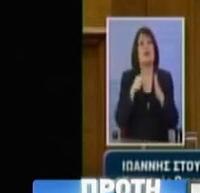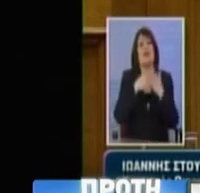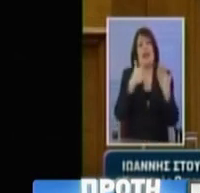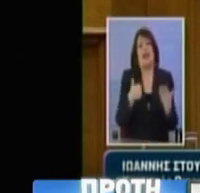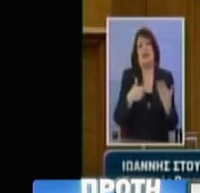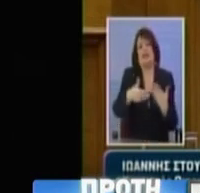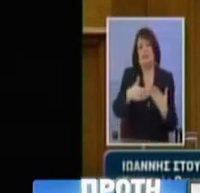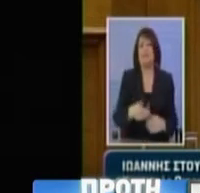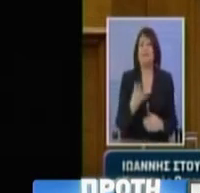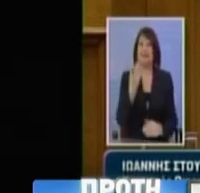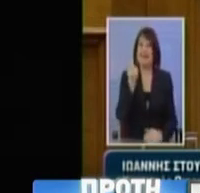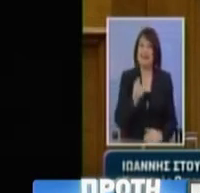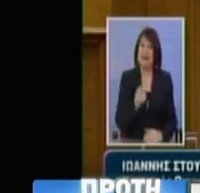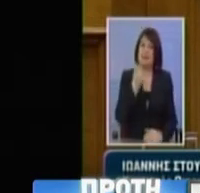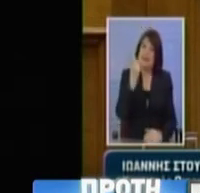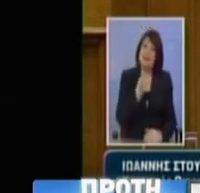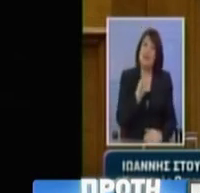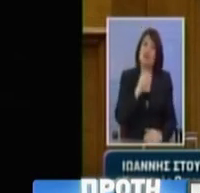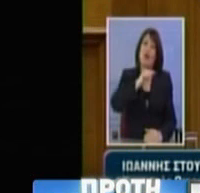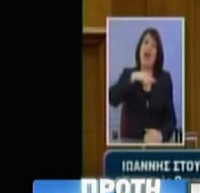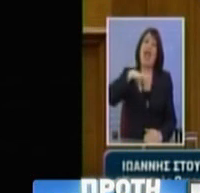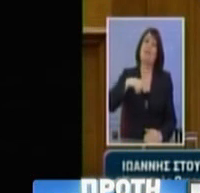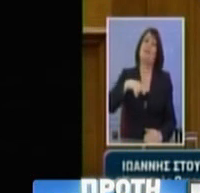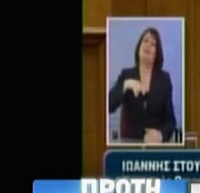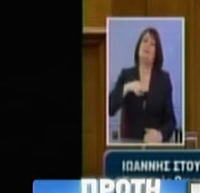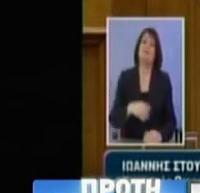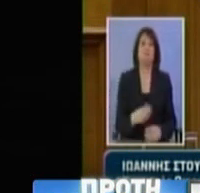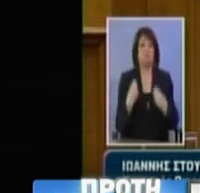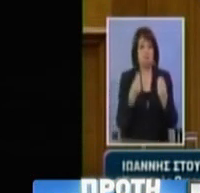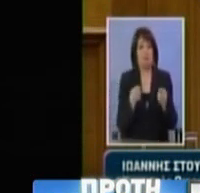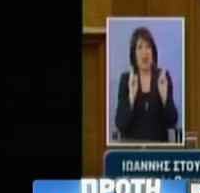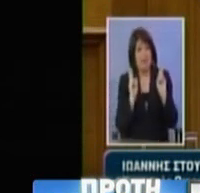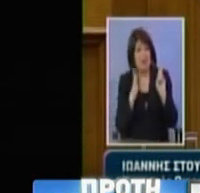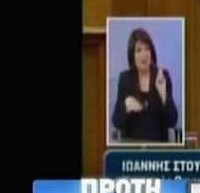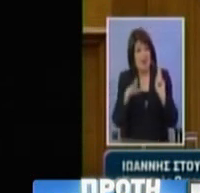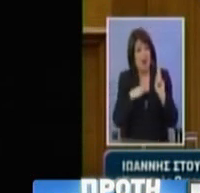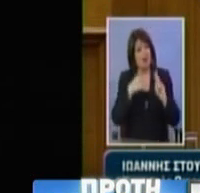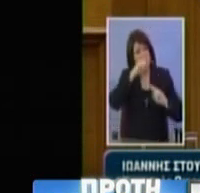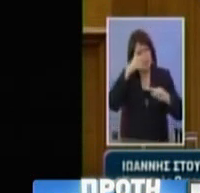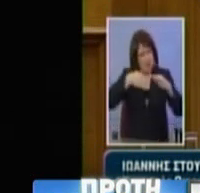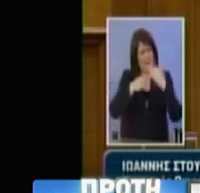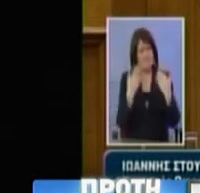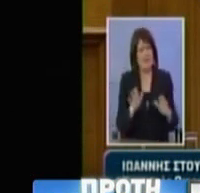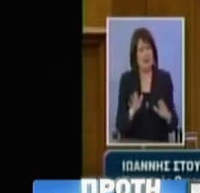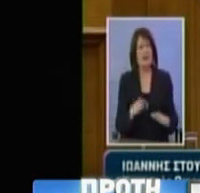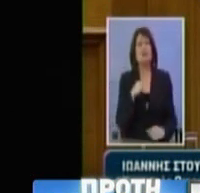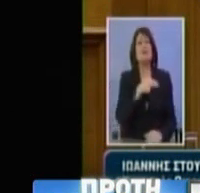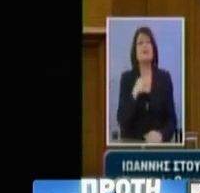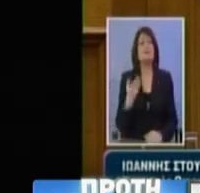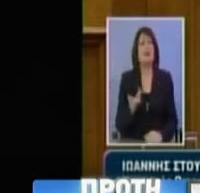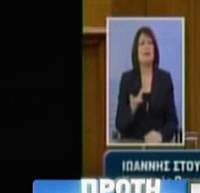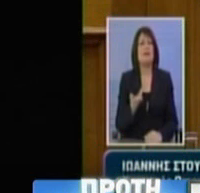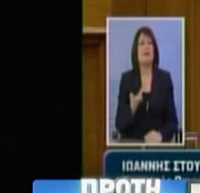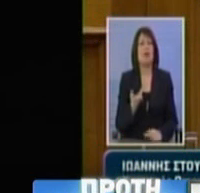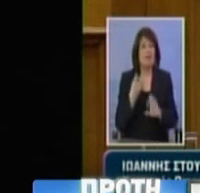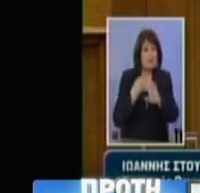ηλεκτρονικό περιουσιολόγιο, εγκατάσταση συστημάτων νεκροών, ισροών και GPS για το λαθρεμπόριο καυσίμων,